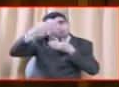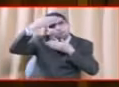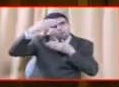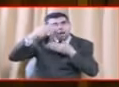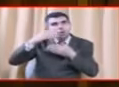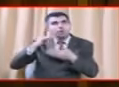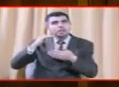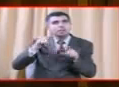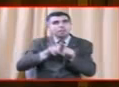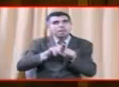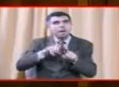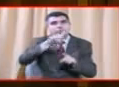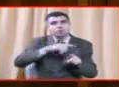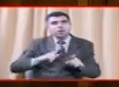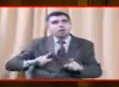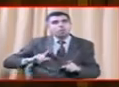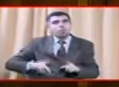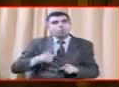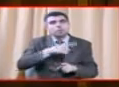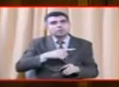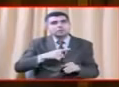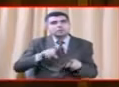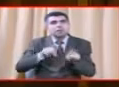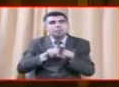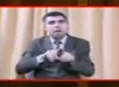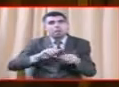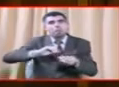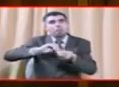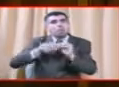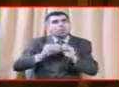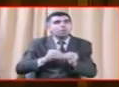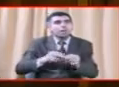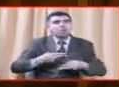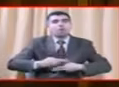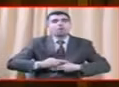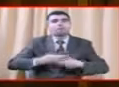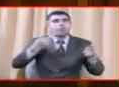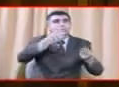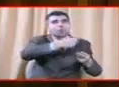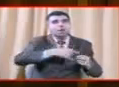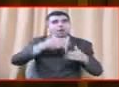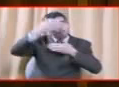أن يهز أسس الجزائر عبر تصدير المخدرات. خطاب